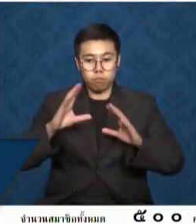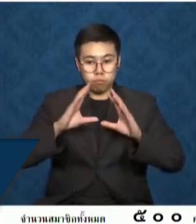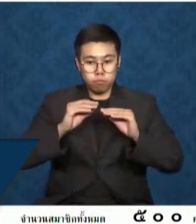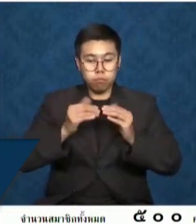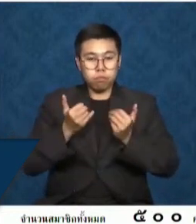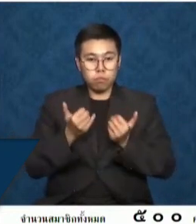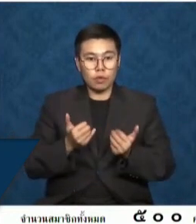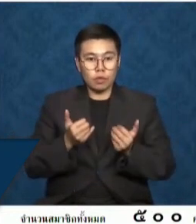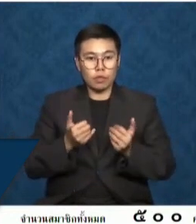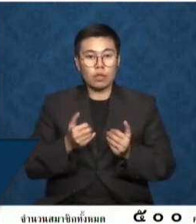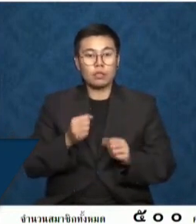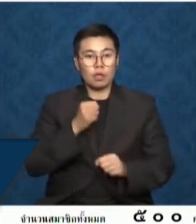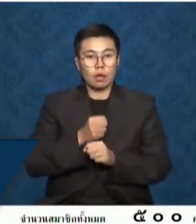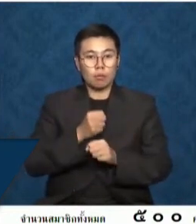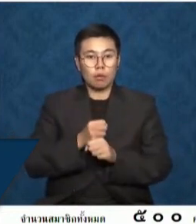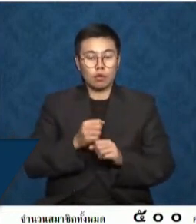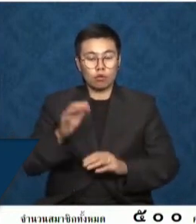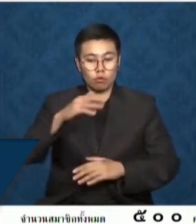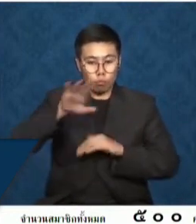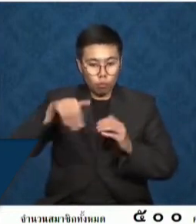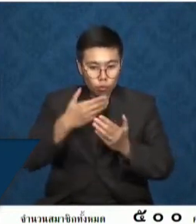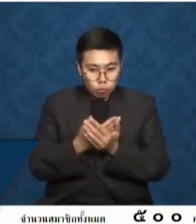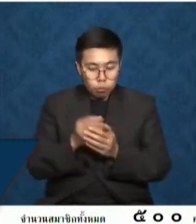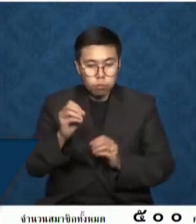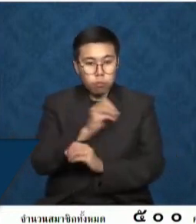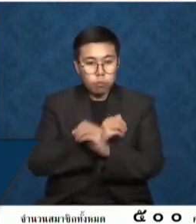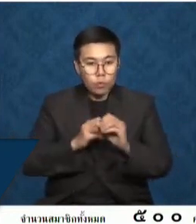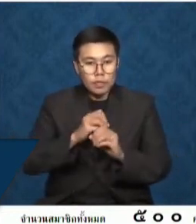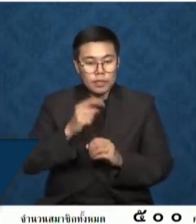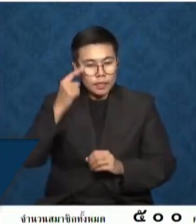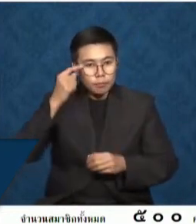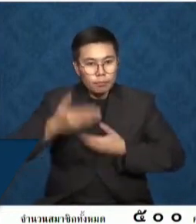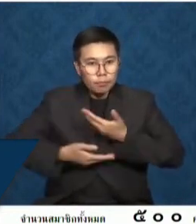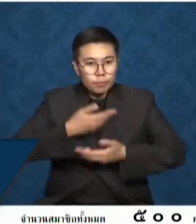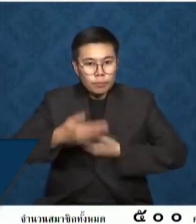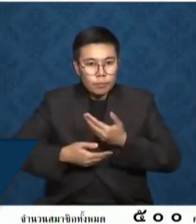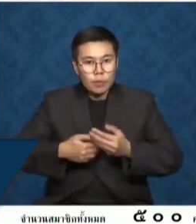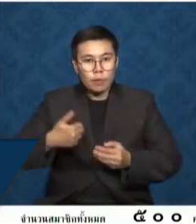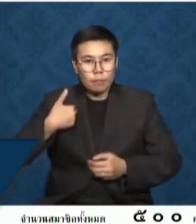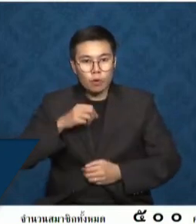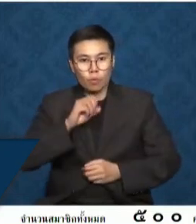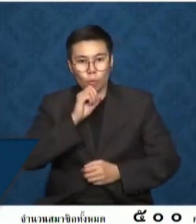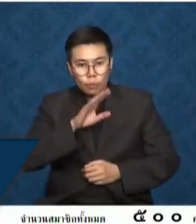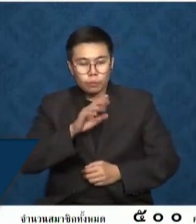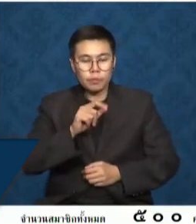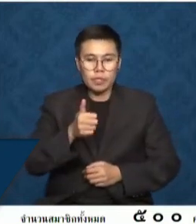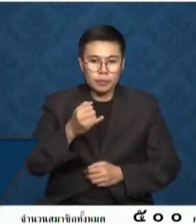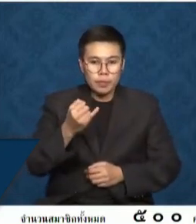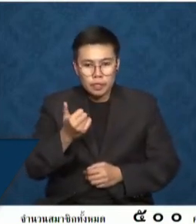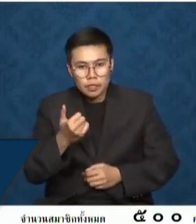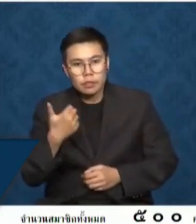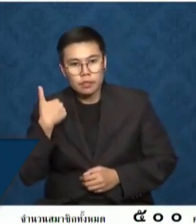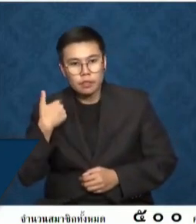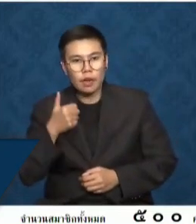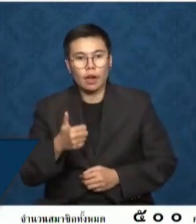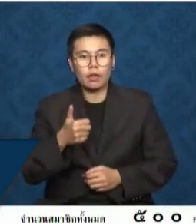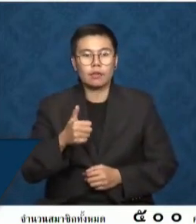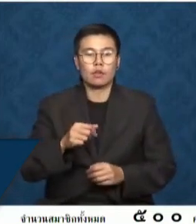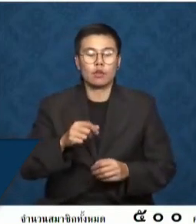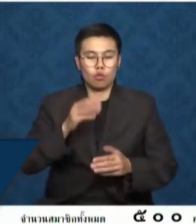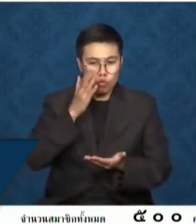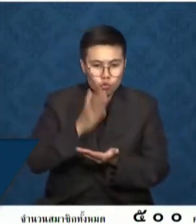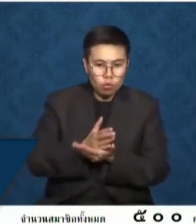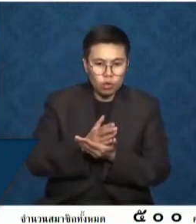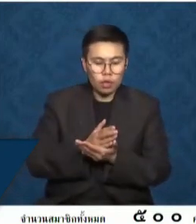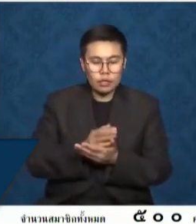างพื้นที่ปลอดภัยให้ทุกฝ่ายได้แลกเปลี่ยนแสดงความคิดเห็นได้ถกเถียงวิพากษ์วิจารณ์กันอย่างสันติและควรมีส่วนร่วมในการยุติ